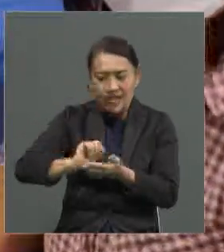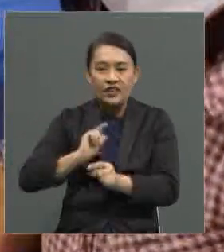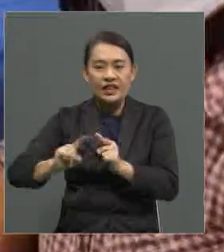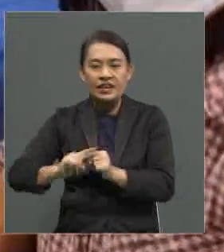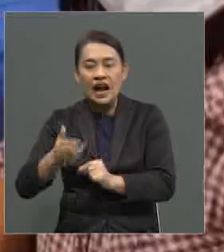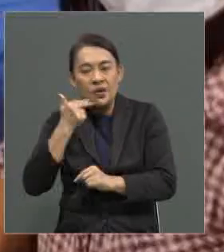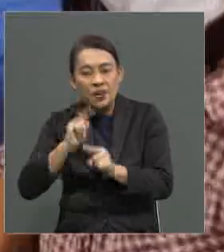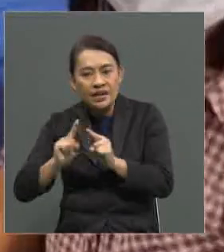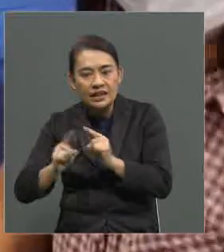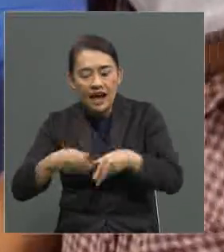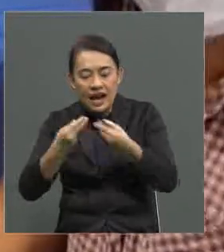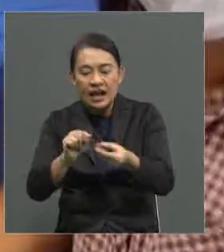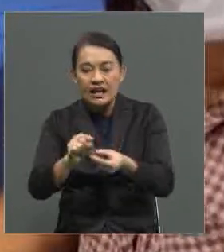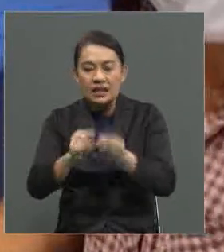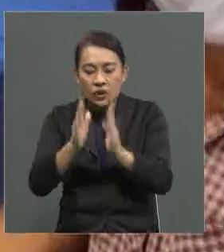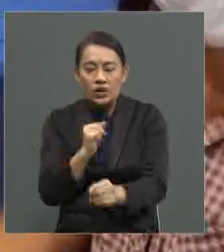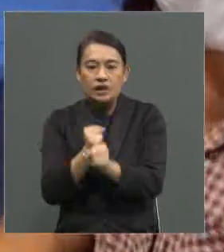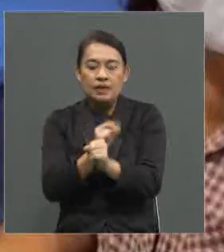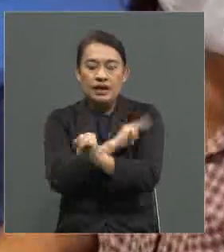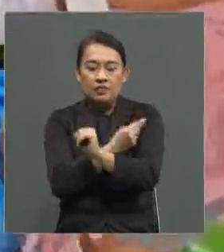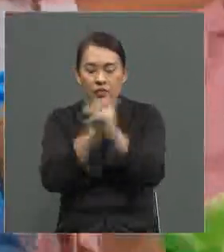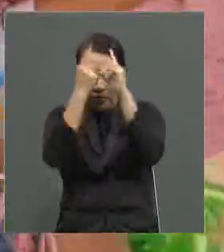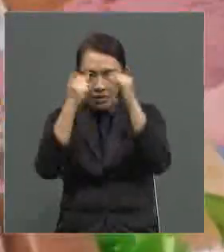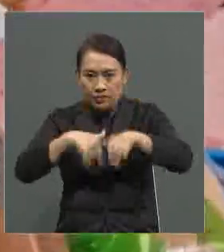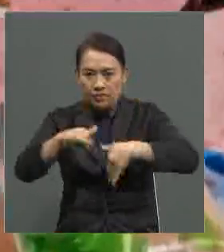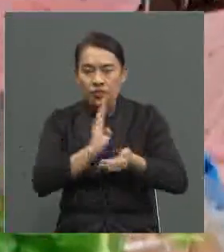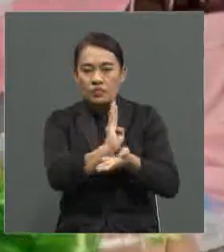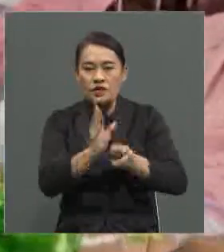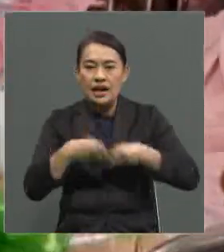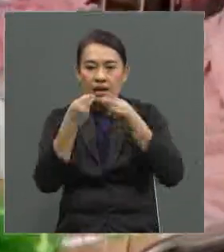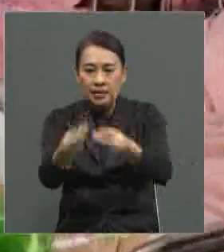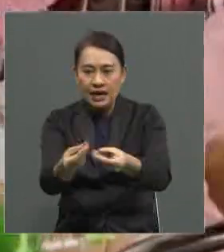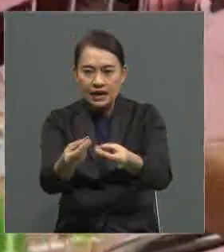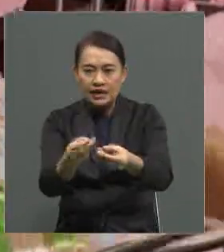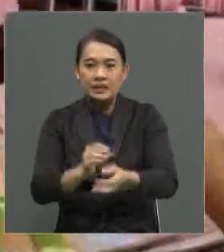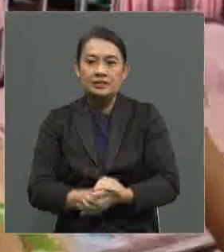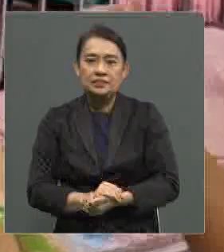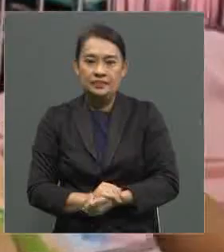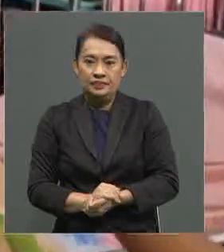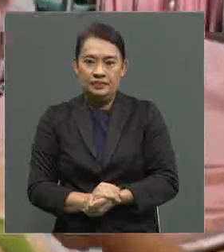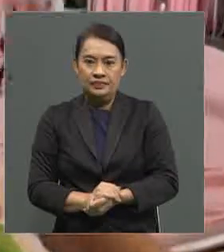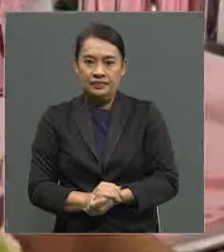ทางเจ้าหน้าที่ในโรงพยาบาลเองแล้วก็ประชาชนทั่วไปเนี่ยเขาบริจาค กันมาก็นำมามอบให้ถึงเตียง